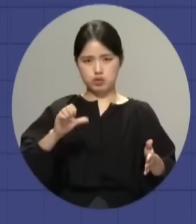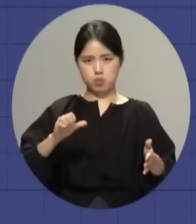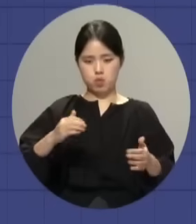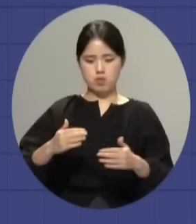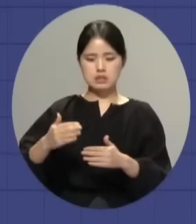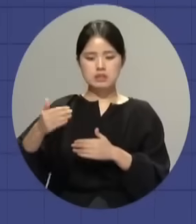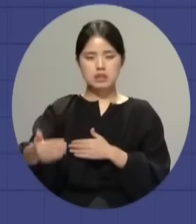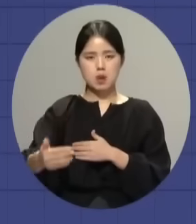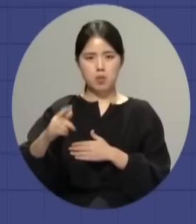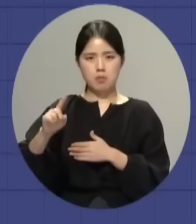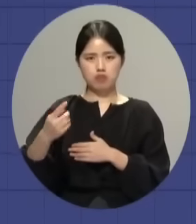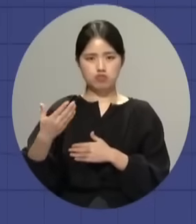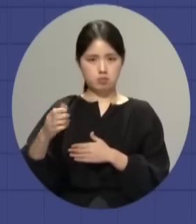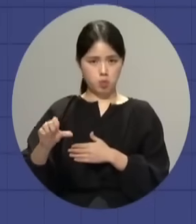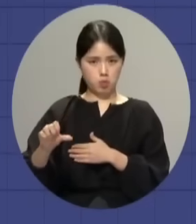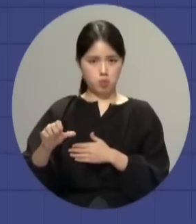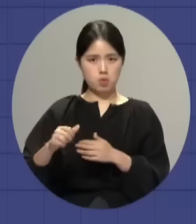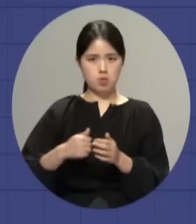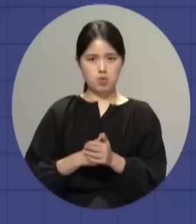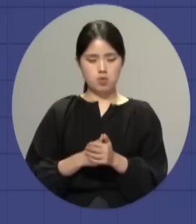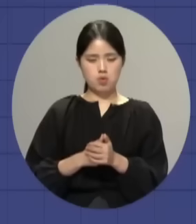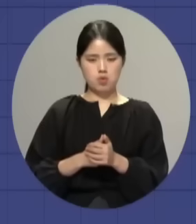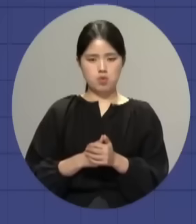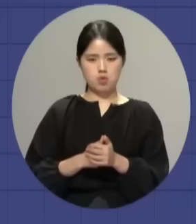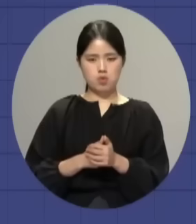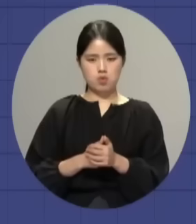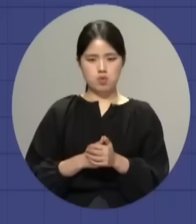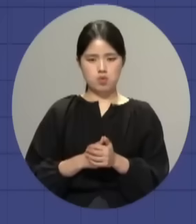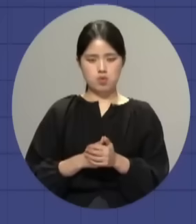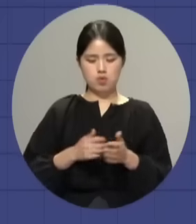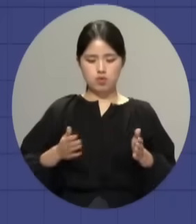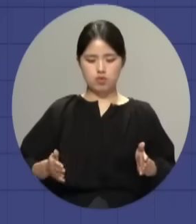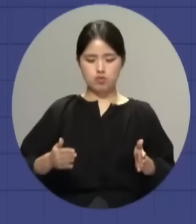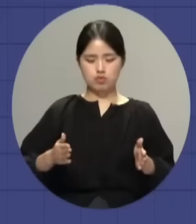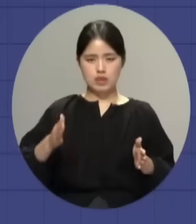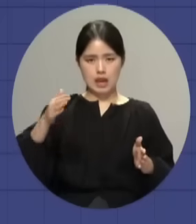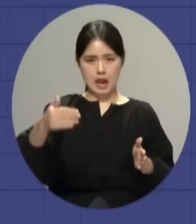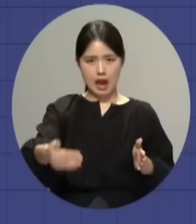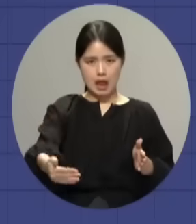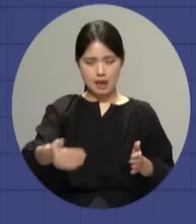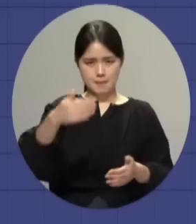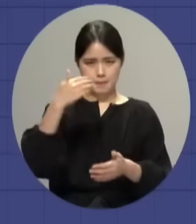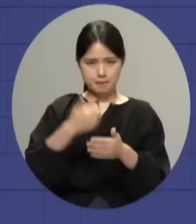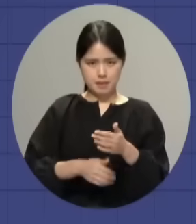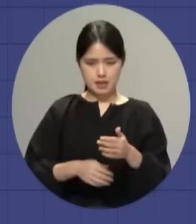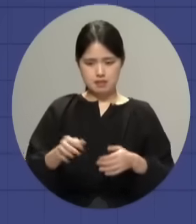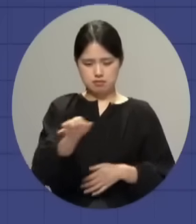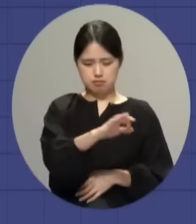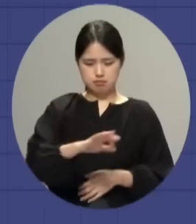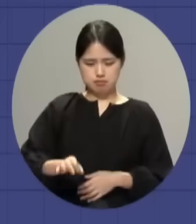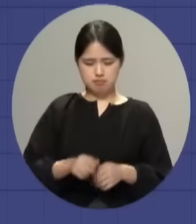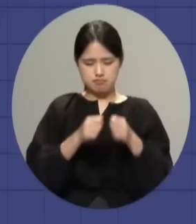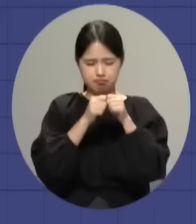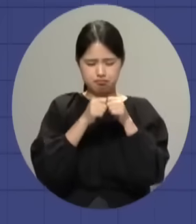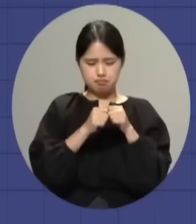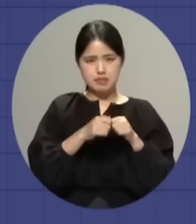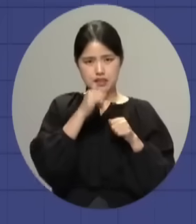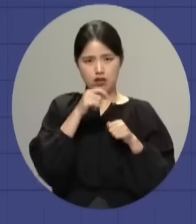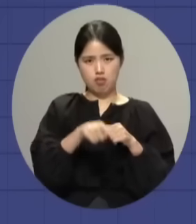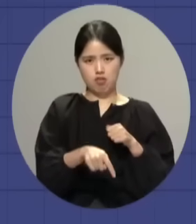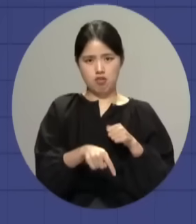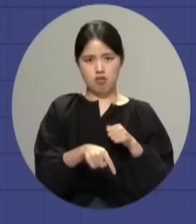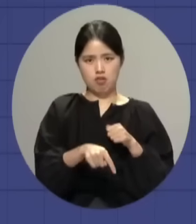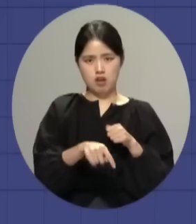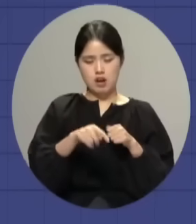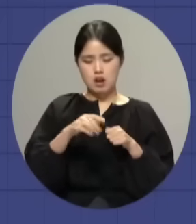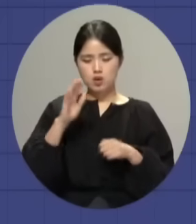세로 195cm인데 위아래를 제외한 매트 전면에 열선이 비교적 촘촘하게 깔려 있습니다.